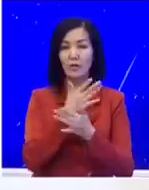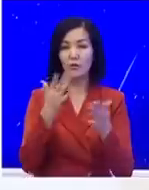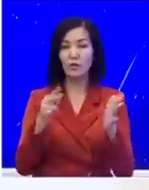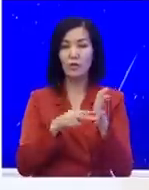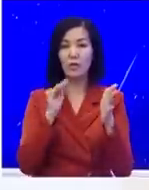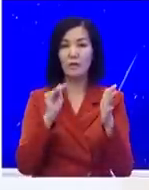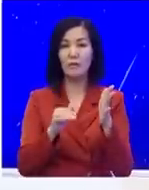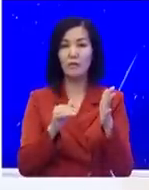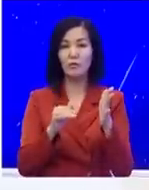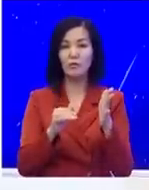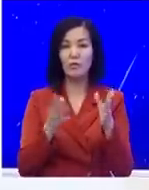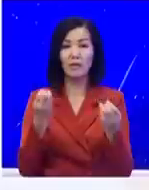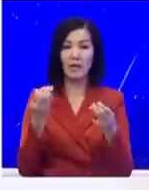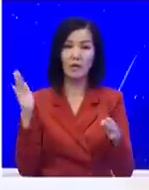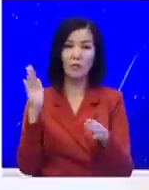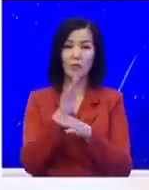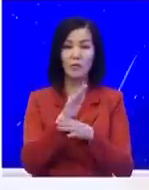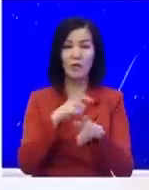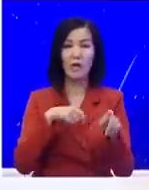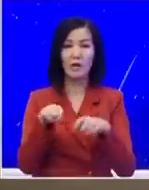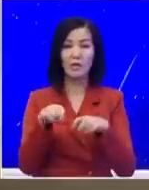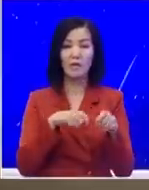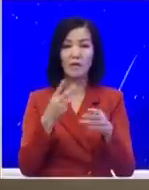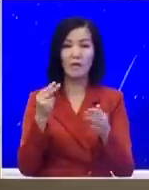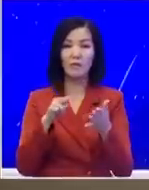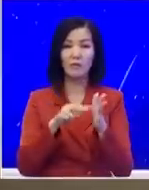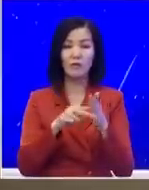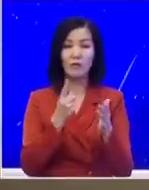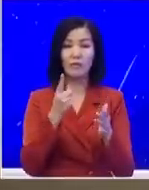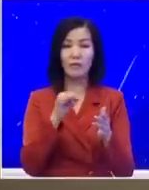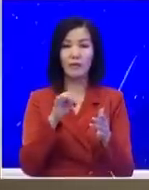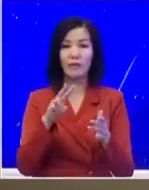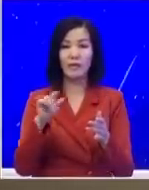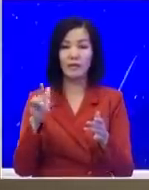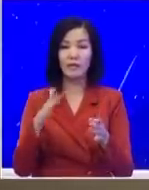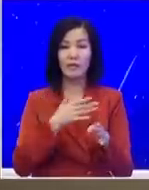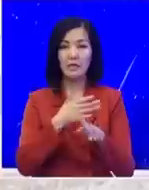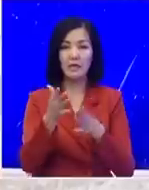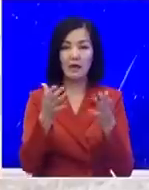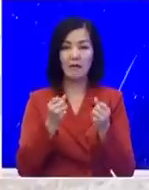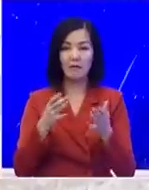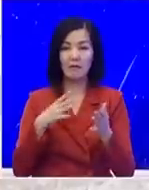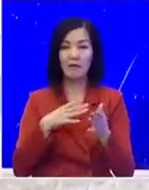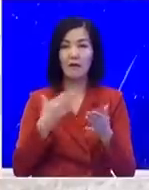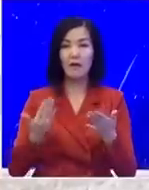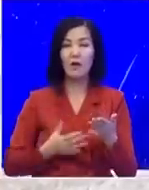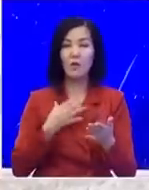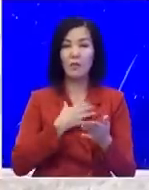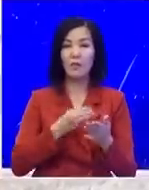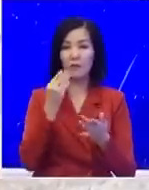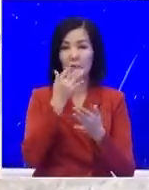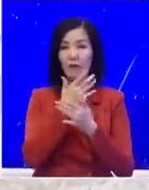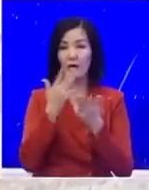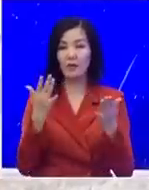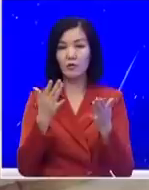7000 тонна өніммен толықты. Тауарлар бюджеттен бөлінген 1 миллиард теңгеге алынған. Енді әлеуметтік маңызы бар бұл